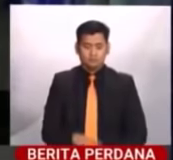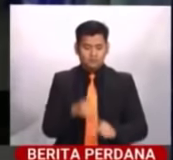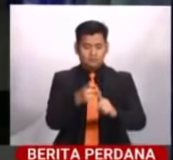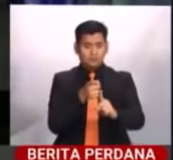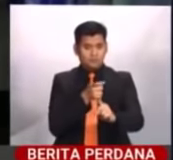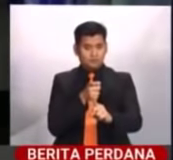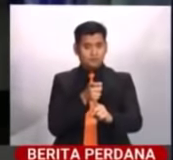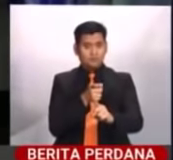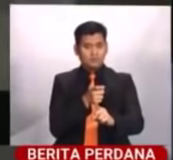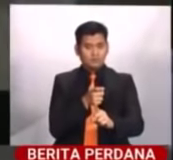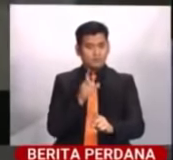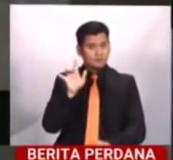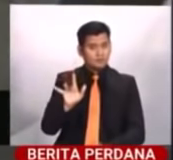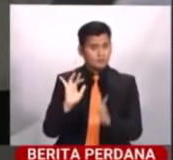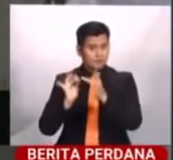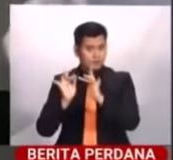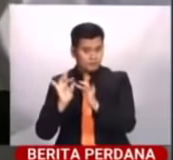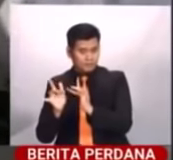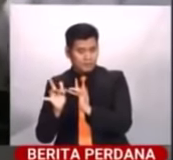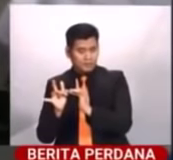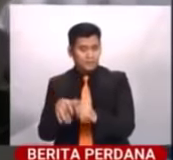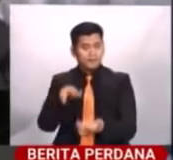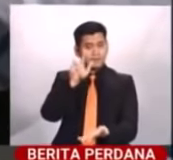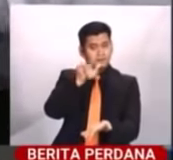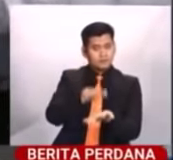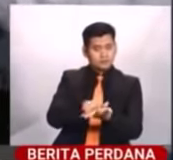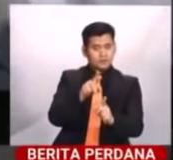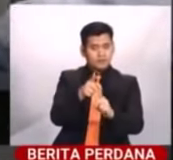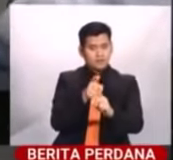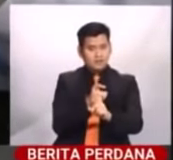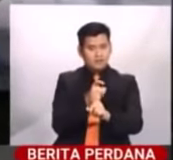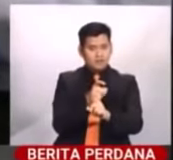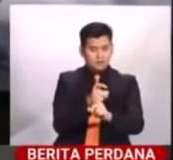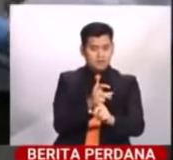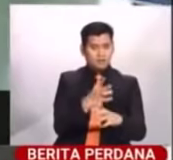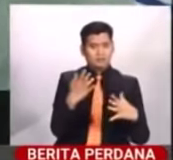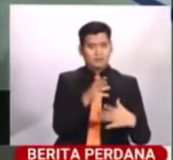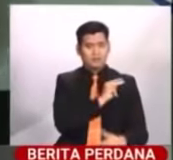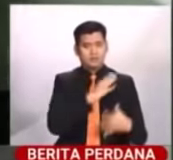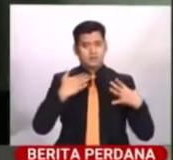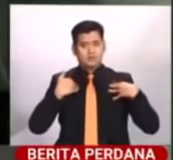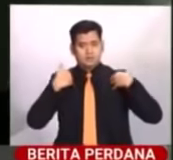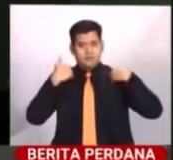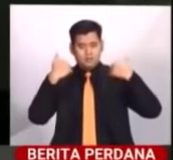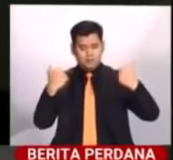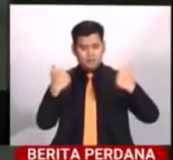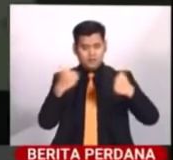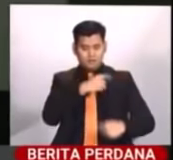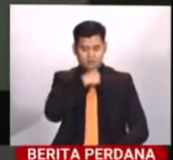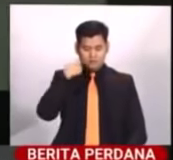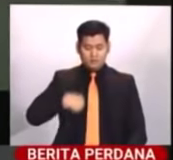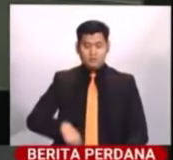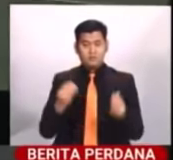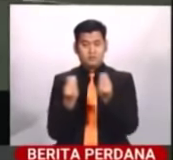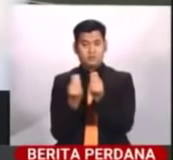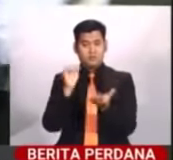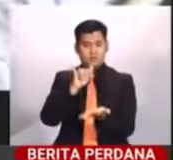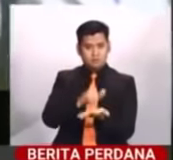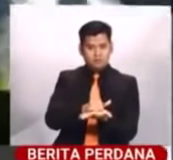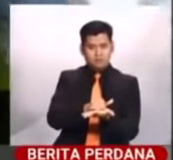Menurut laman sesawang Worldometer yang disahkan Suruhanjaya Kesihatan China, daripada jumlah itu sebanyak